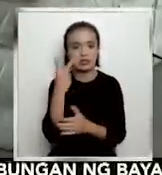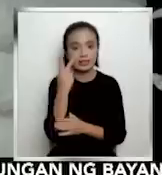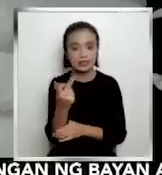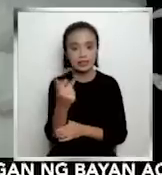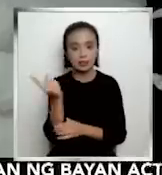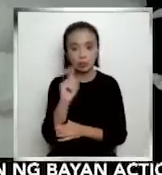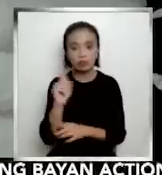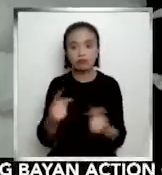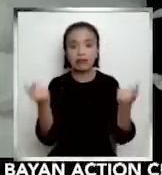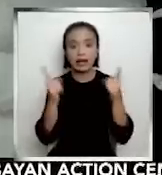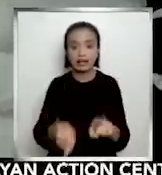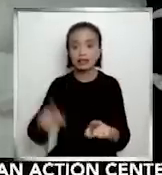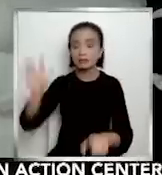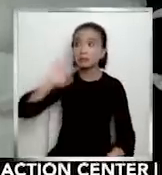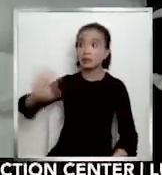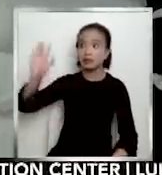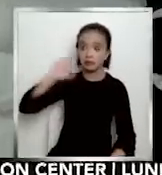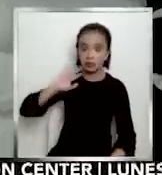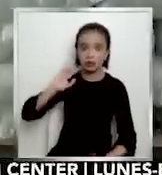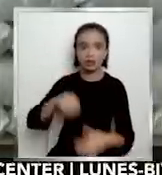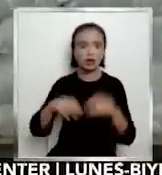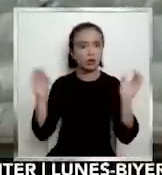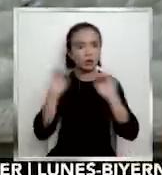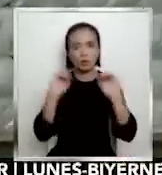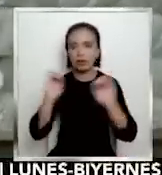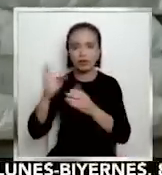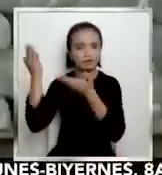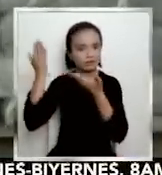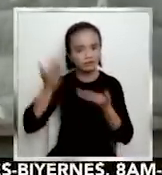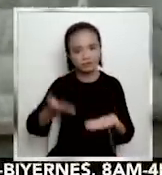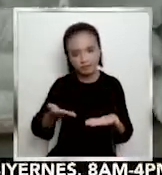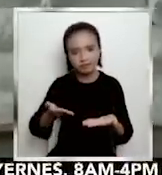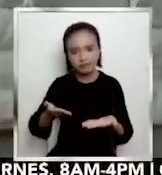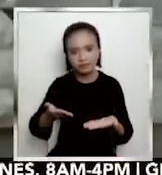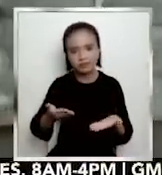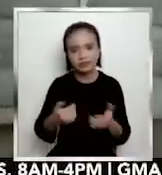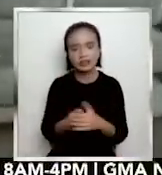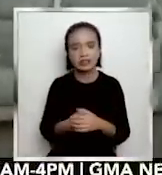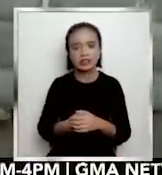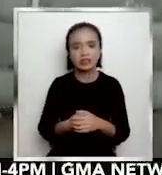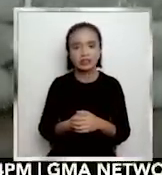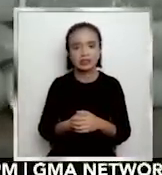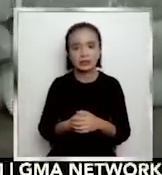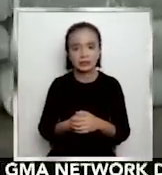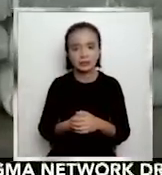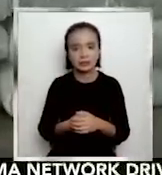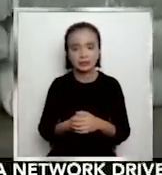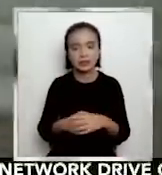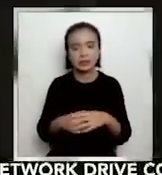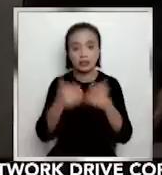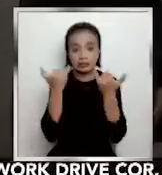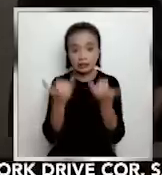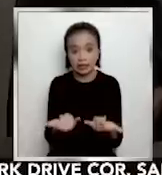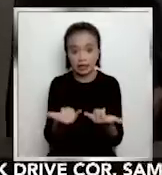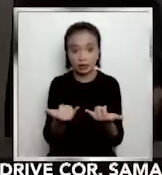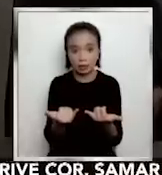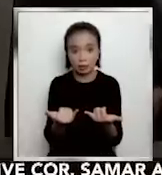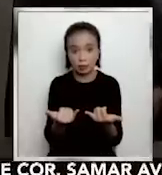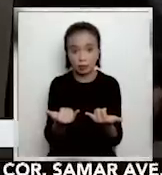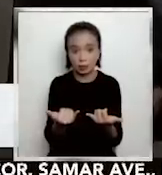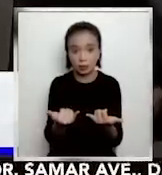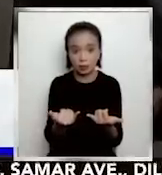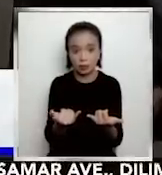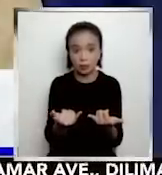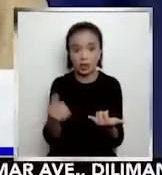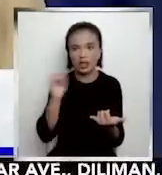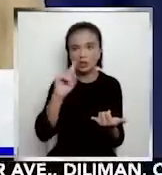past, there was no importation that is not covered by the sugar order. And what is the use of SLA? Hinihinga namin ng tugon